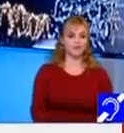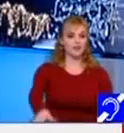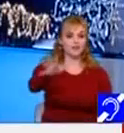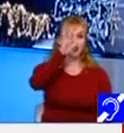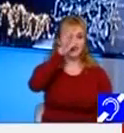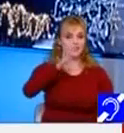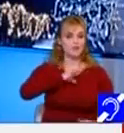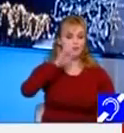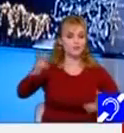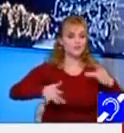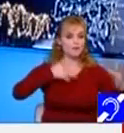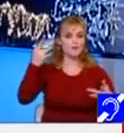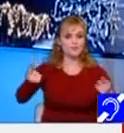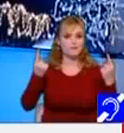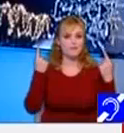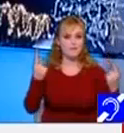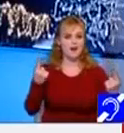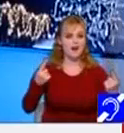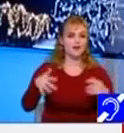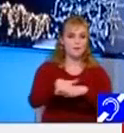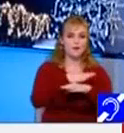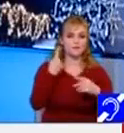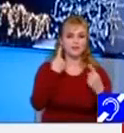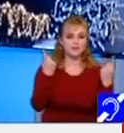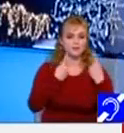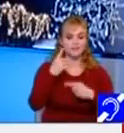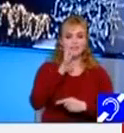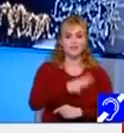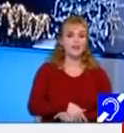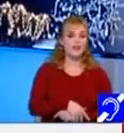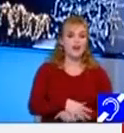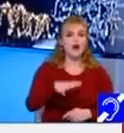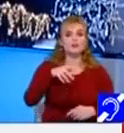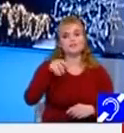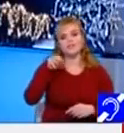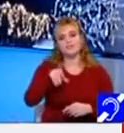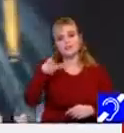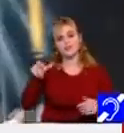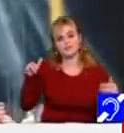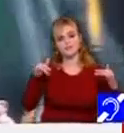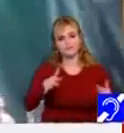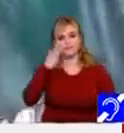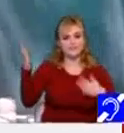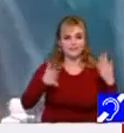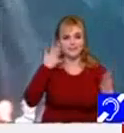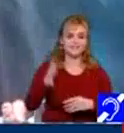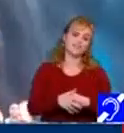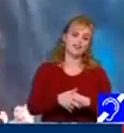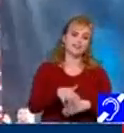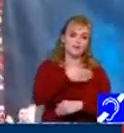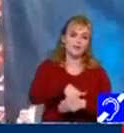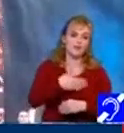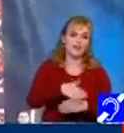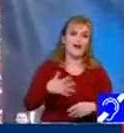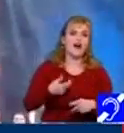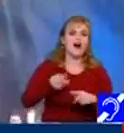La Chișinău a fost un concert grandios în Piața Marii Adunări Naționale. Mii de petrecăreți s-au distrat în stradă la cumpăna dintre ani.